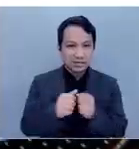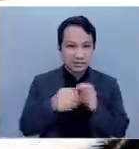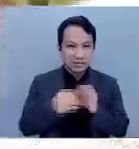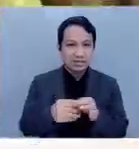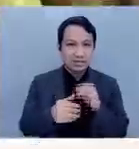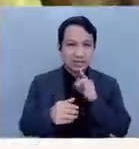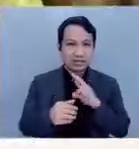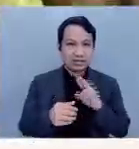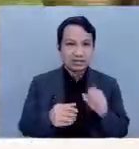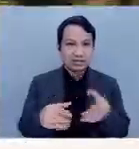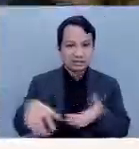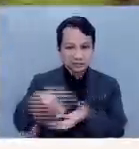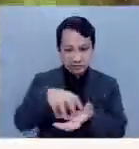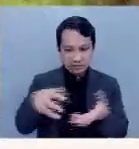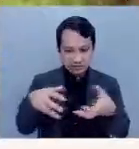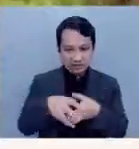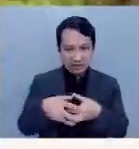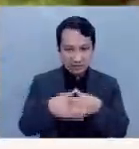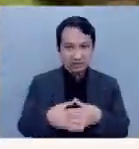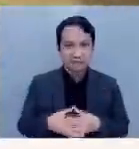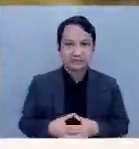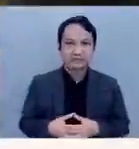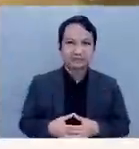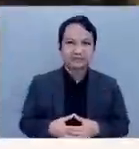So, magkakasama na siya dyan. Yun, no? Ayan.